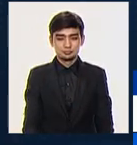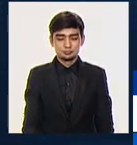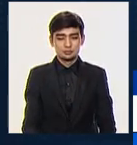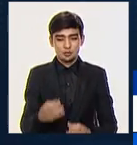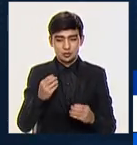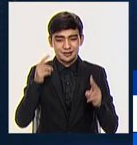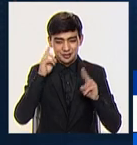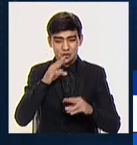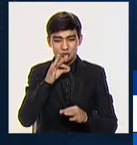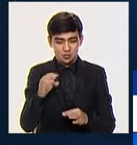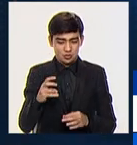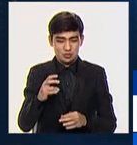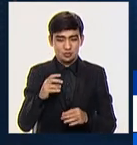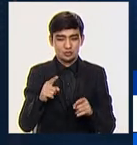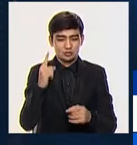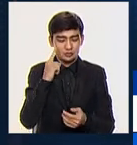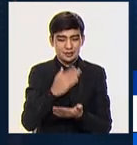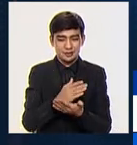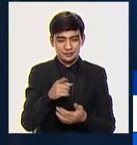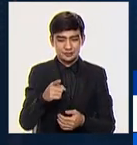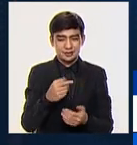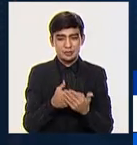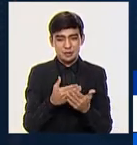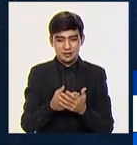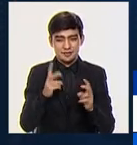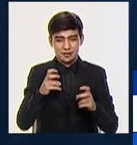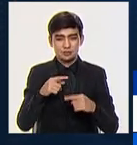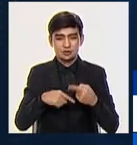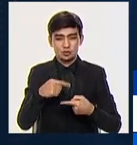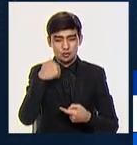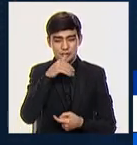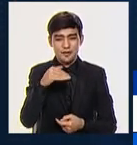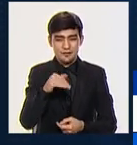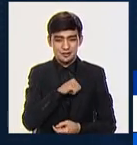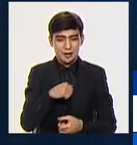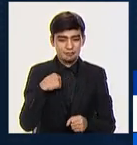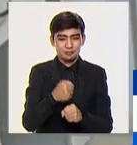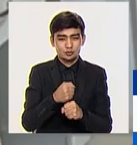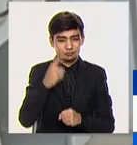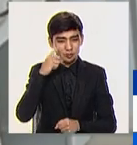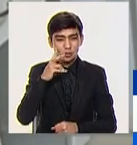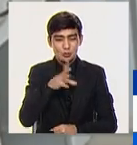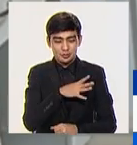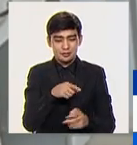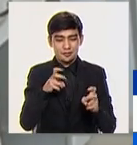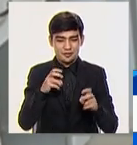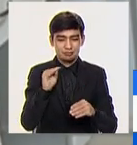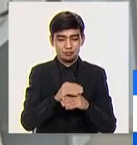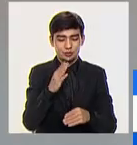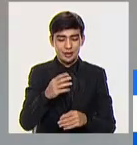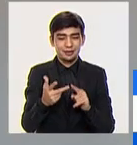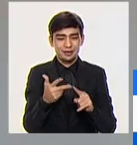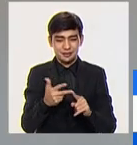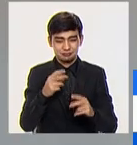Еще неизвестно. Ожидается, что ее назовут примерно в феврале следующего года сами разработчики. На третьей стадии